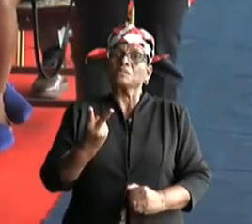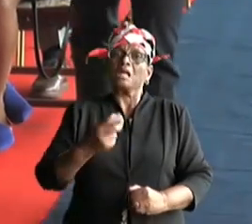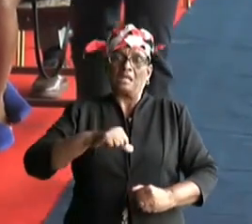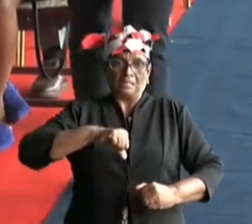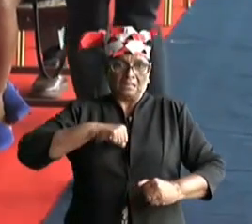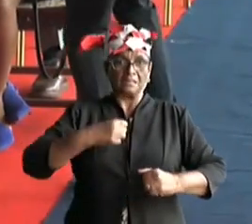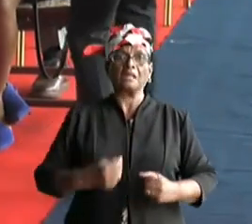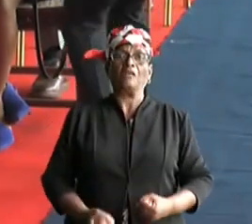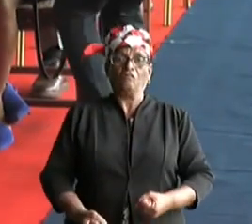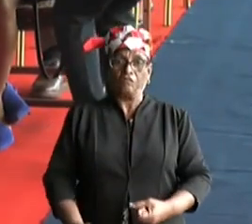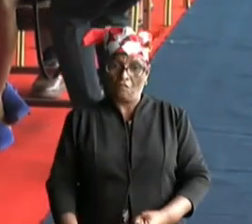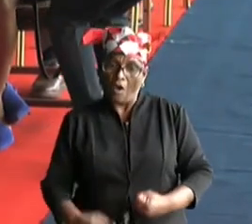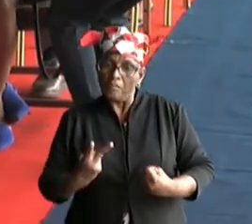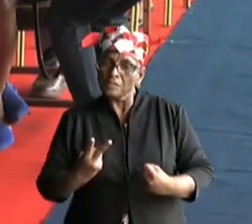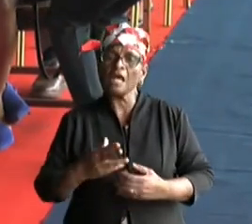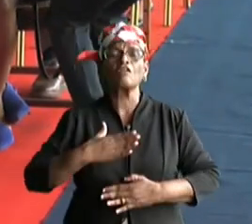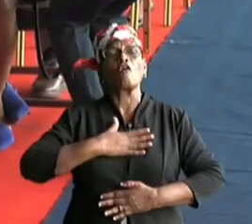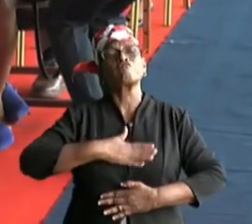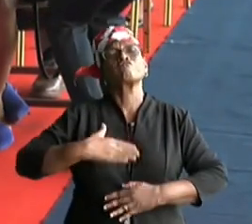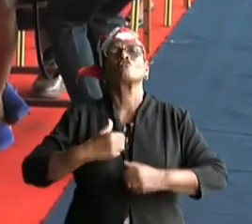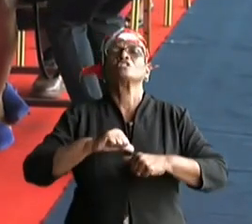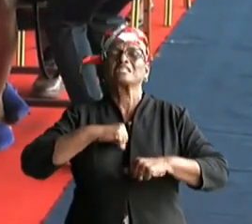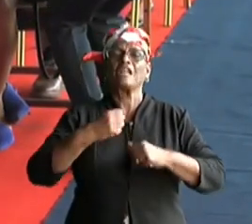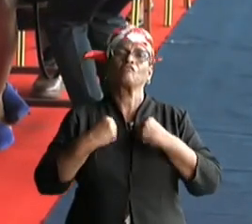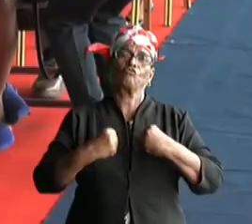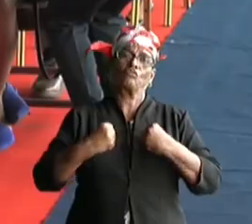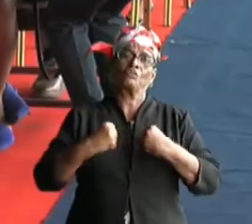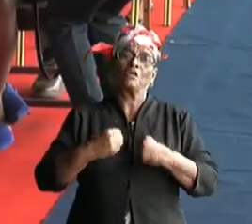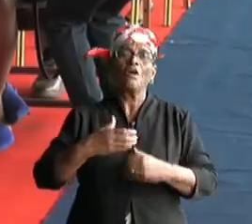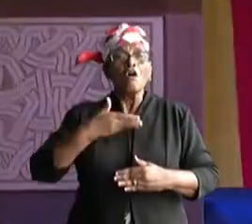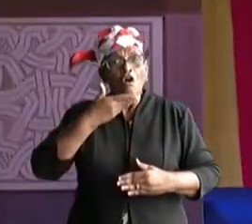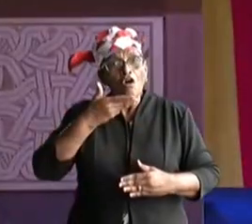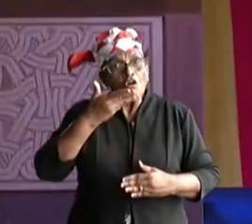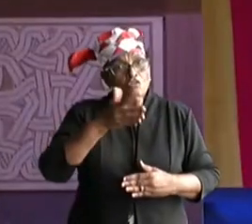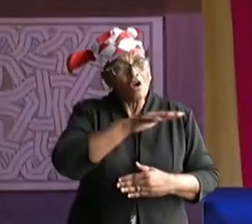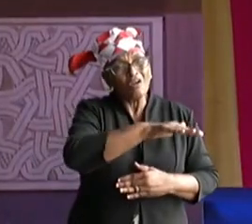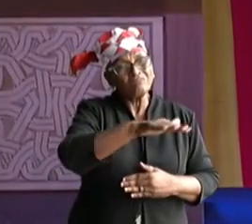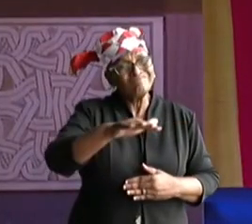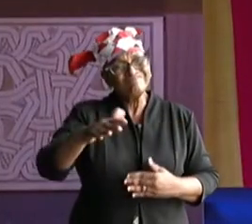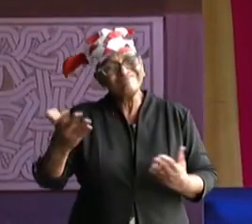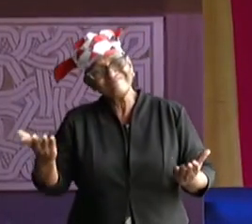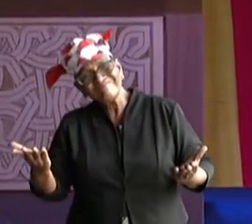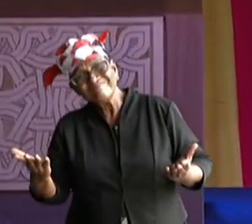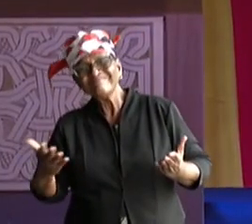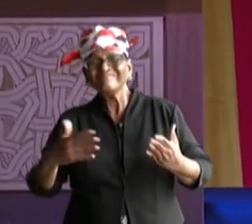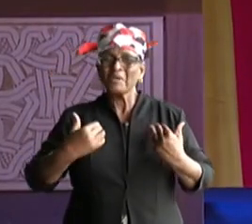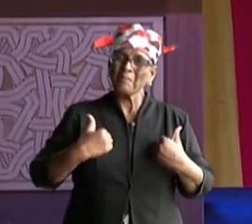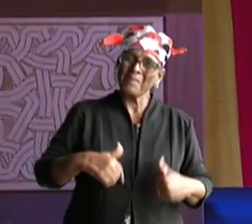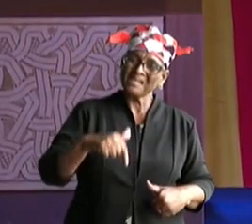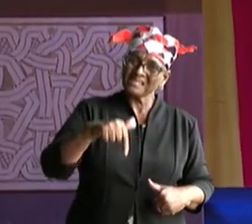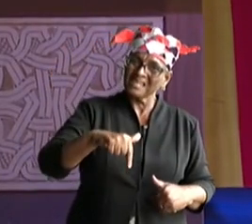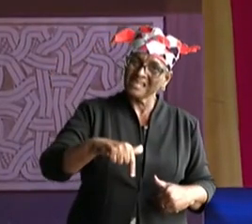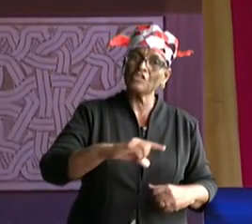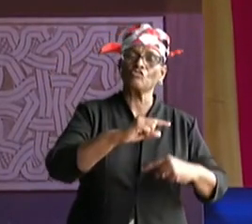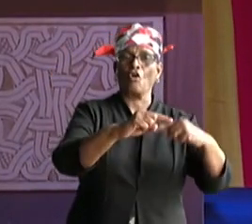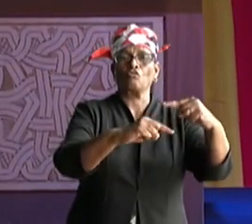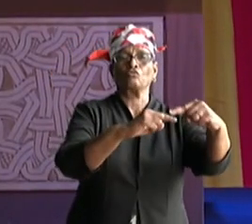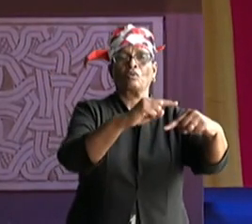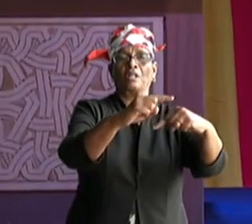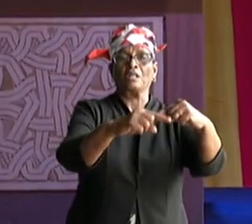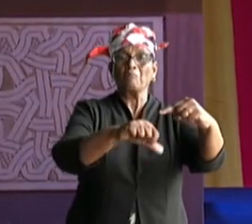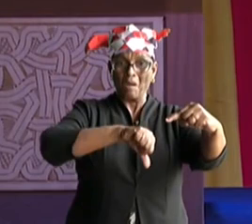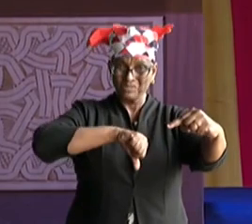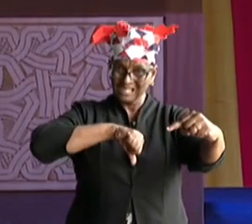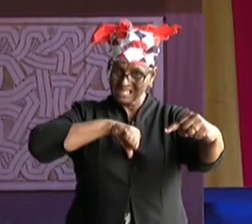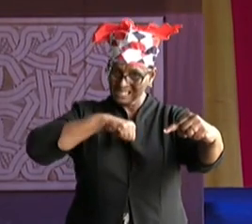beste voldoening geeft. Onze jonge natie is nog in ontwikkeling, maar moet en zal die ontwikkeling op eigen